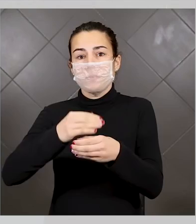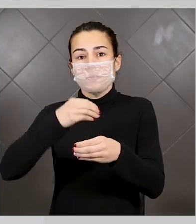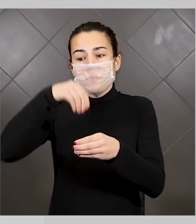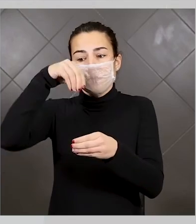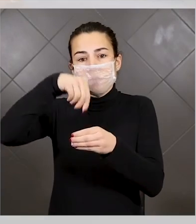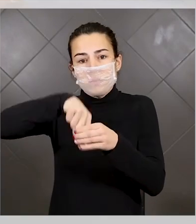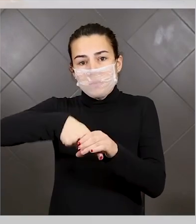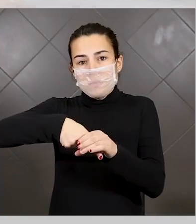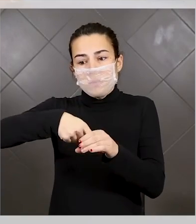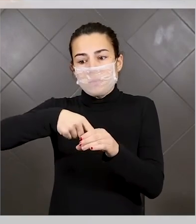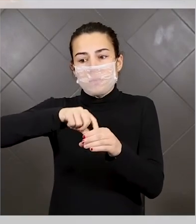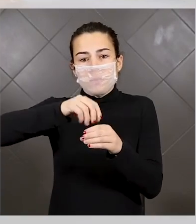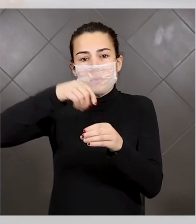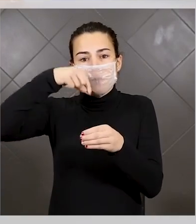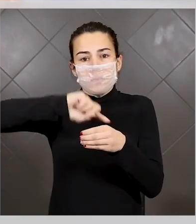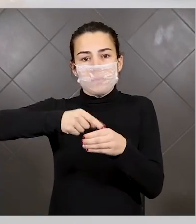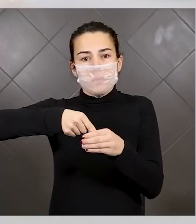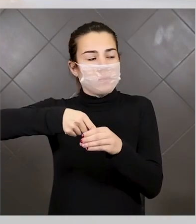amb una malla.